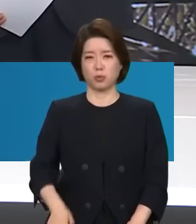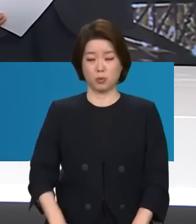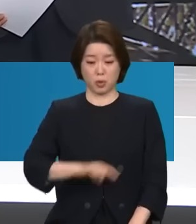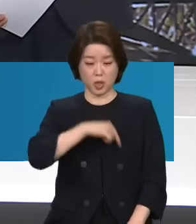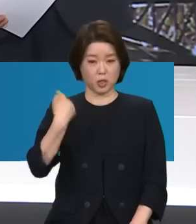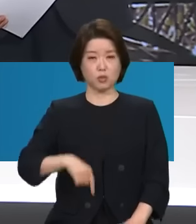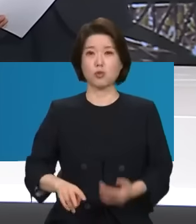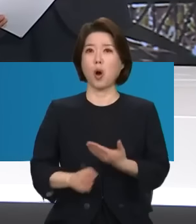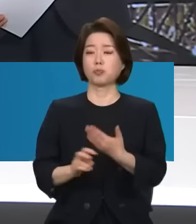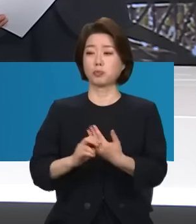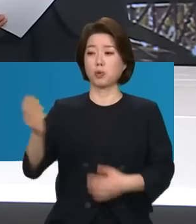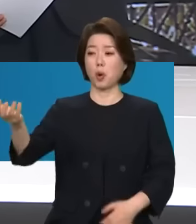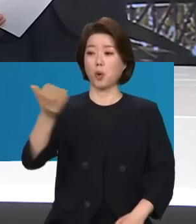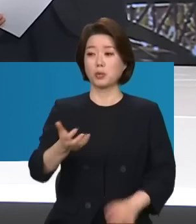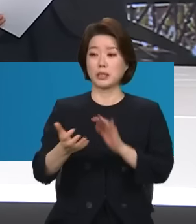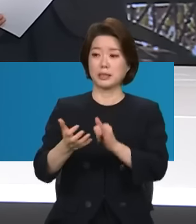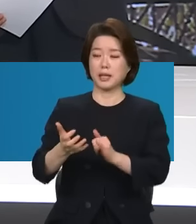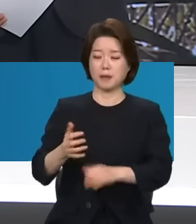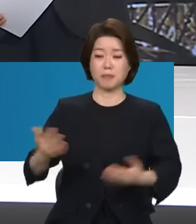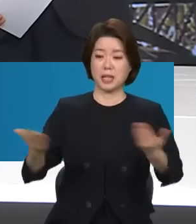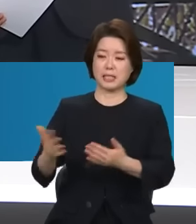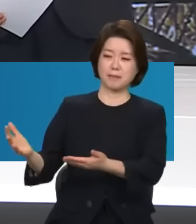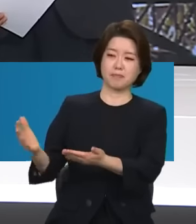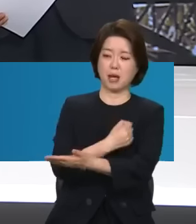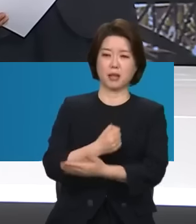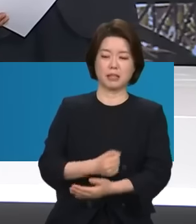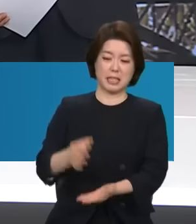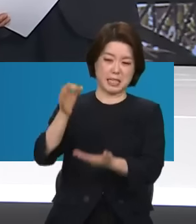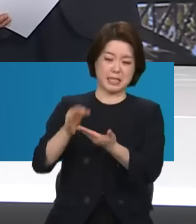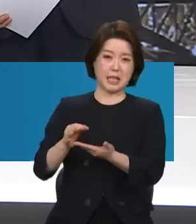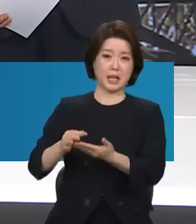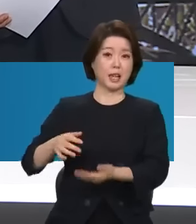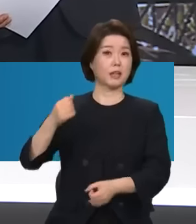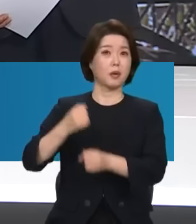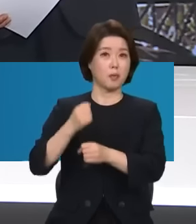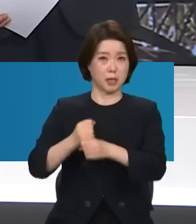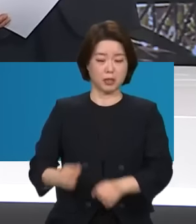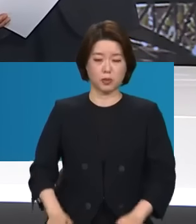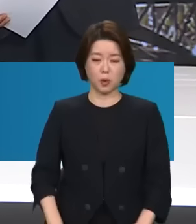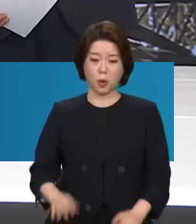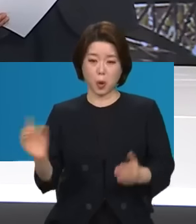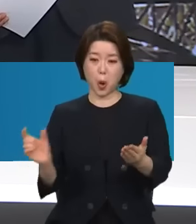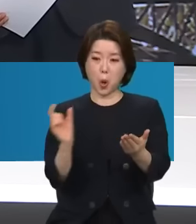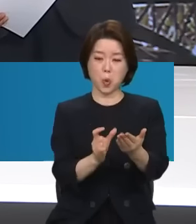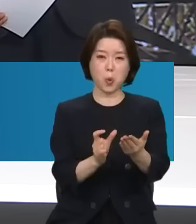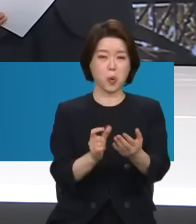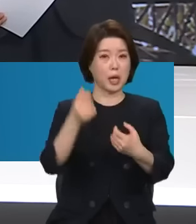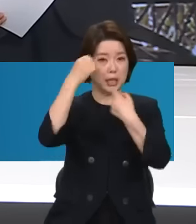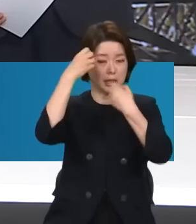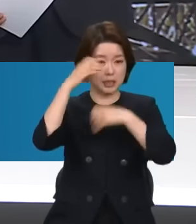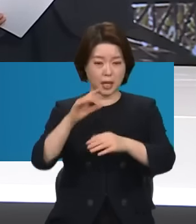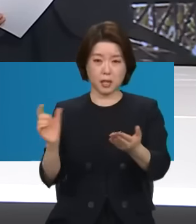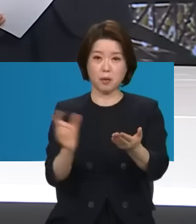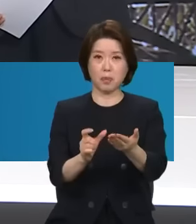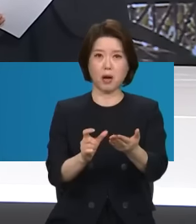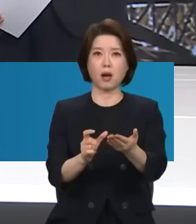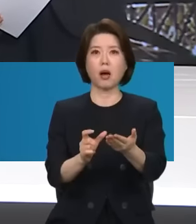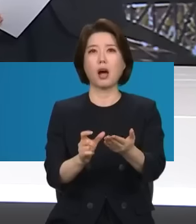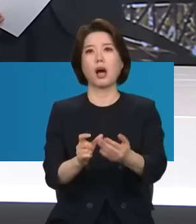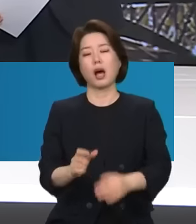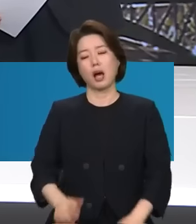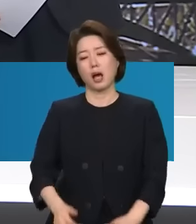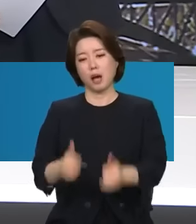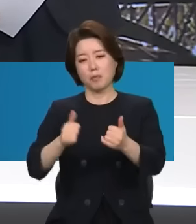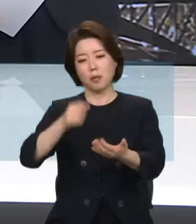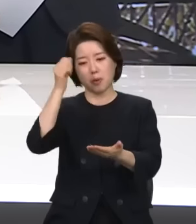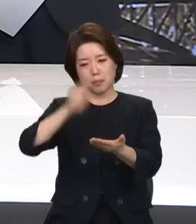중국인 불법 이민자 등을 착취해서 싼값에 가방을 만들고 메이드 인 이탈리아 라벨을 붙여온 게 이탈리아 법원 판결문을 통해